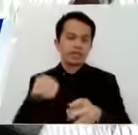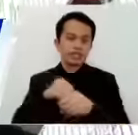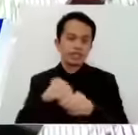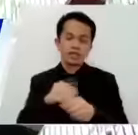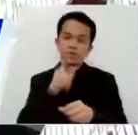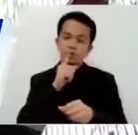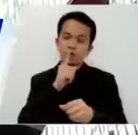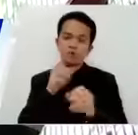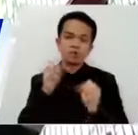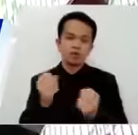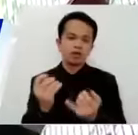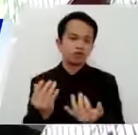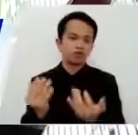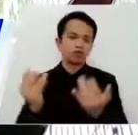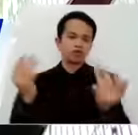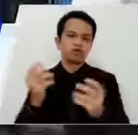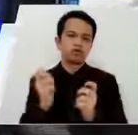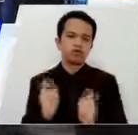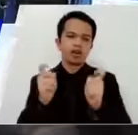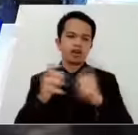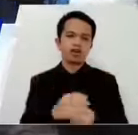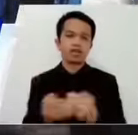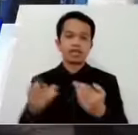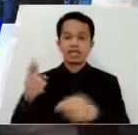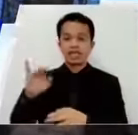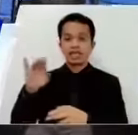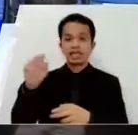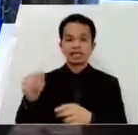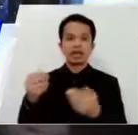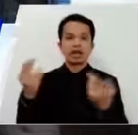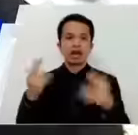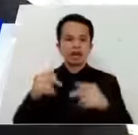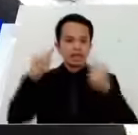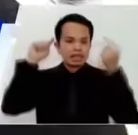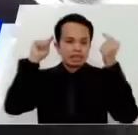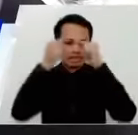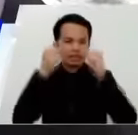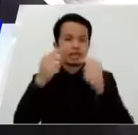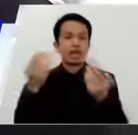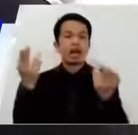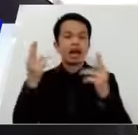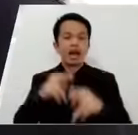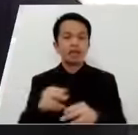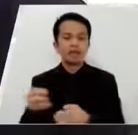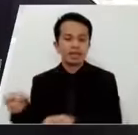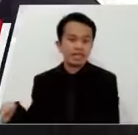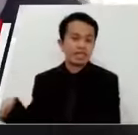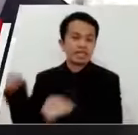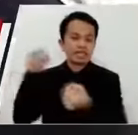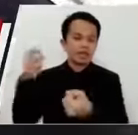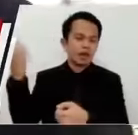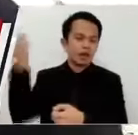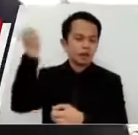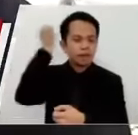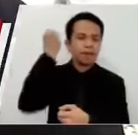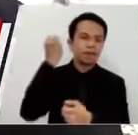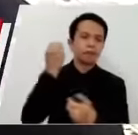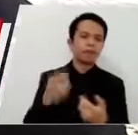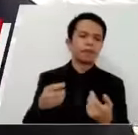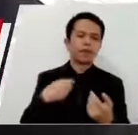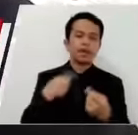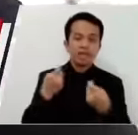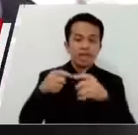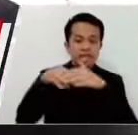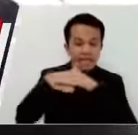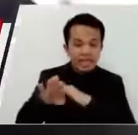pagkalat. Si Raisa, nasugatan pa sa noo matapos tamaan ng timba. Nung tinry ko pong pumasok ulit sa bahay. Ibang tetrinay mo kahit